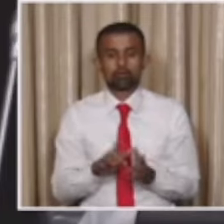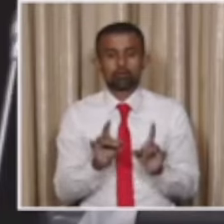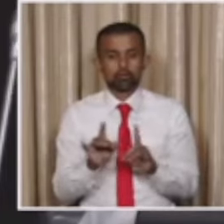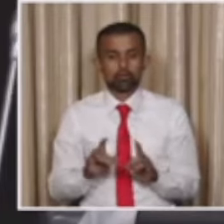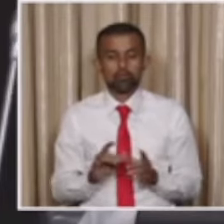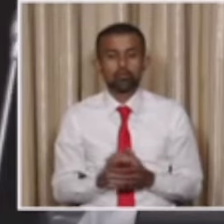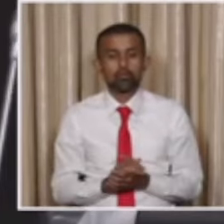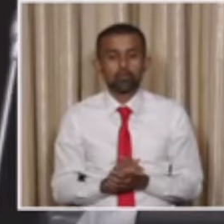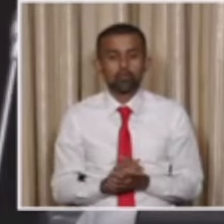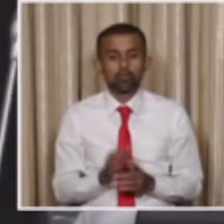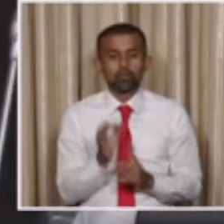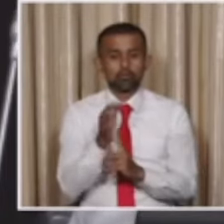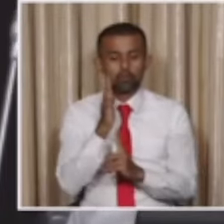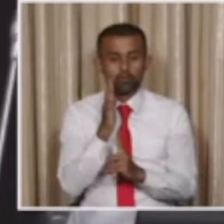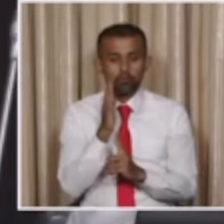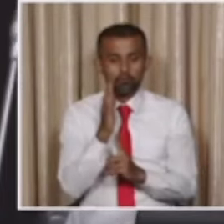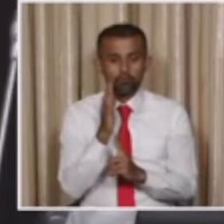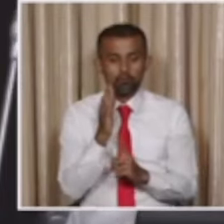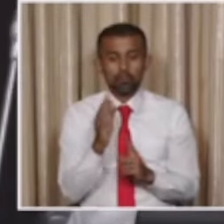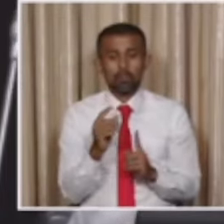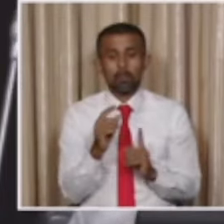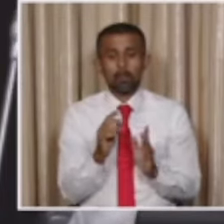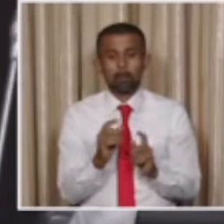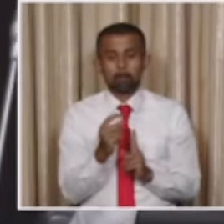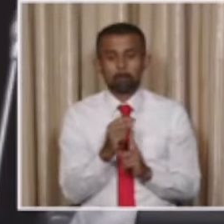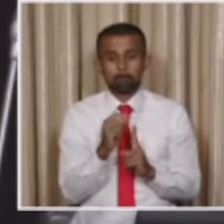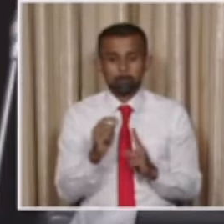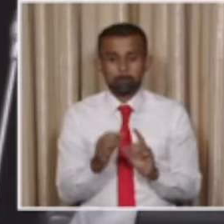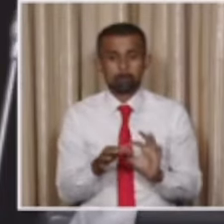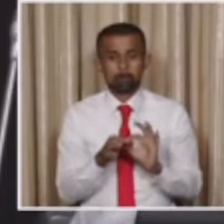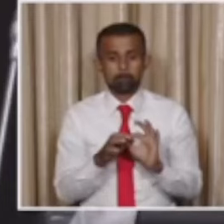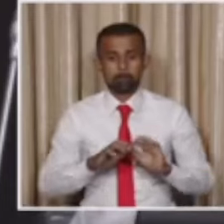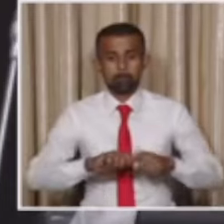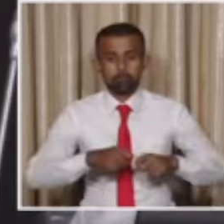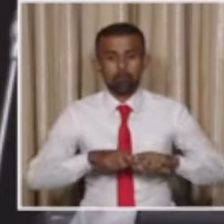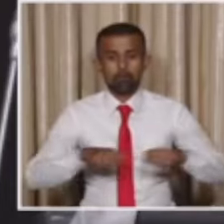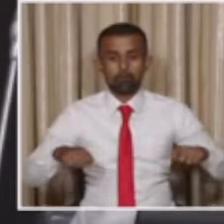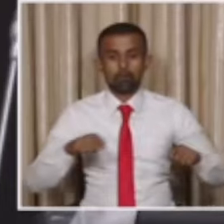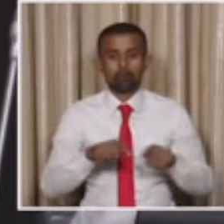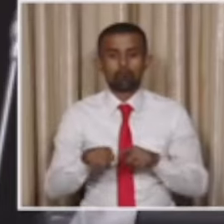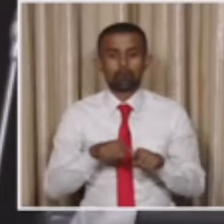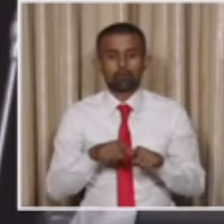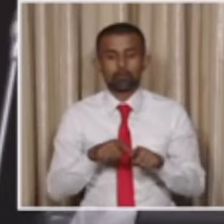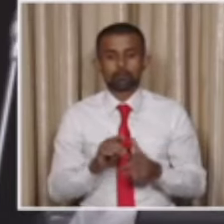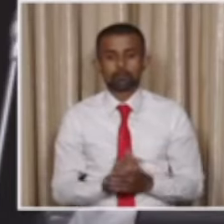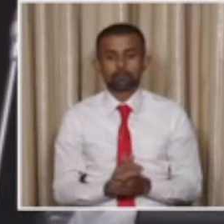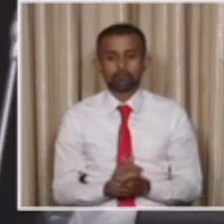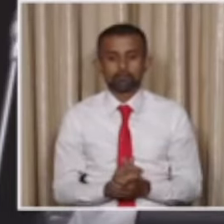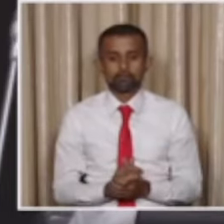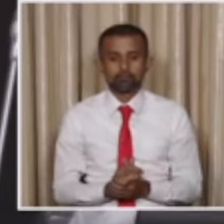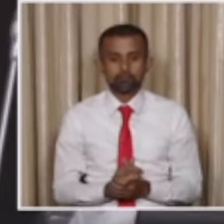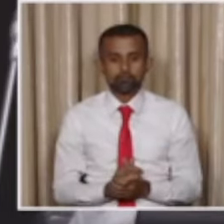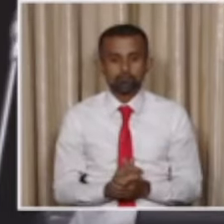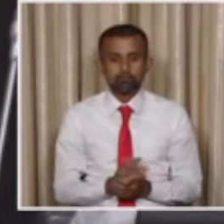සමස්ත විධායකය සහ විවස්ථාදායකය බැඳ තබල තියෙනවා අතුරු නියෝගයකින්. එතකොට